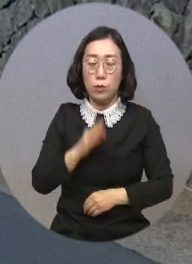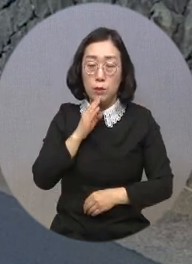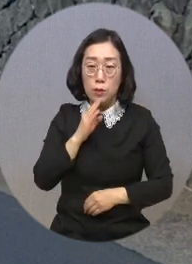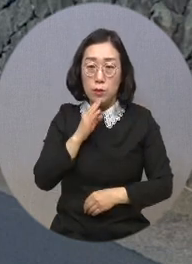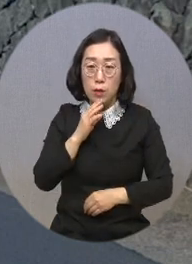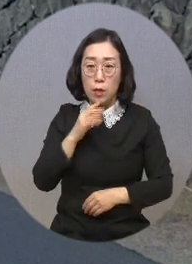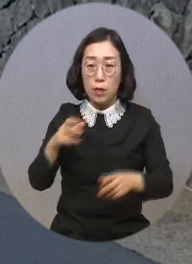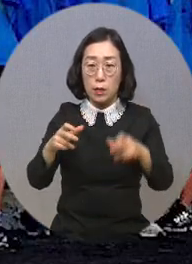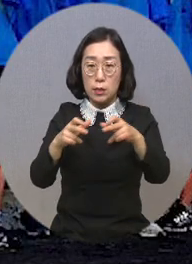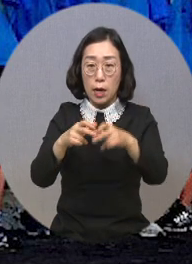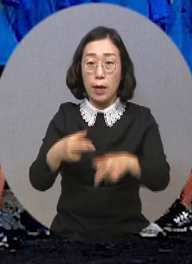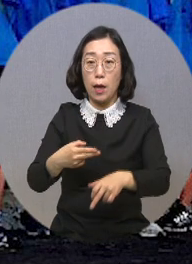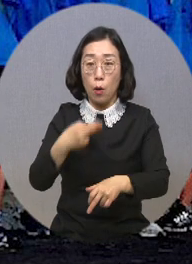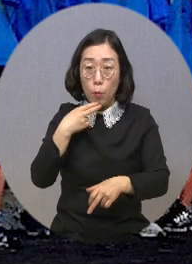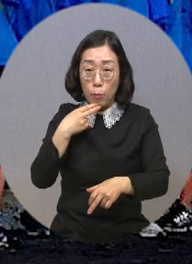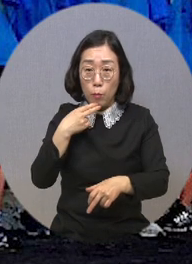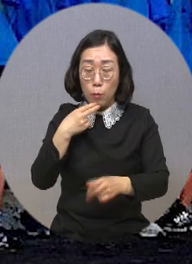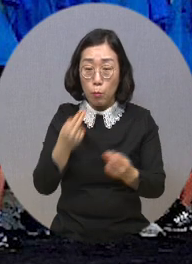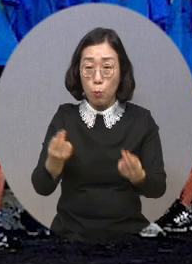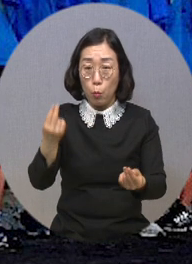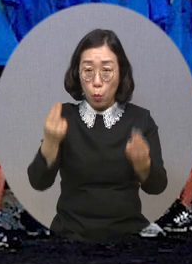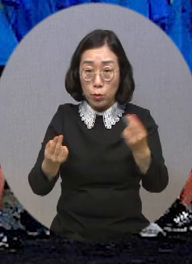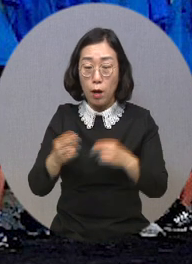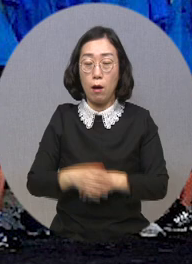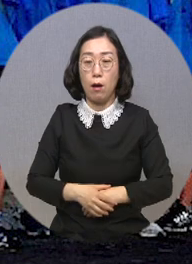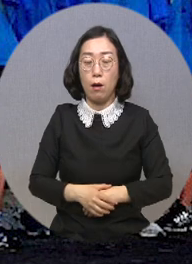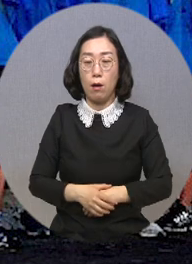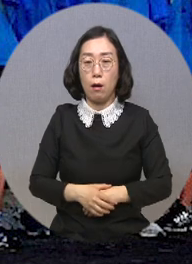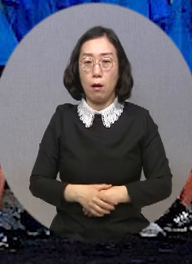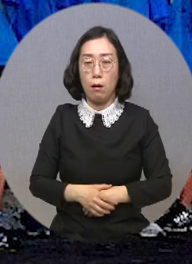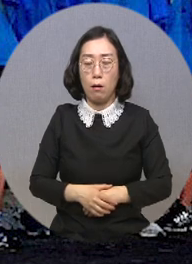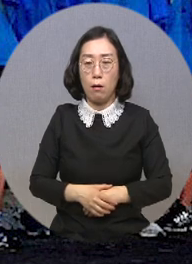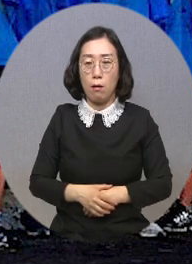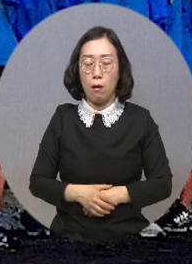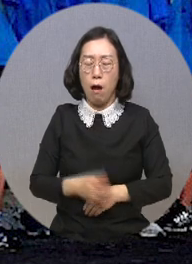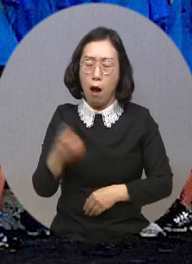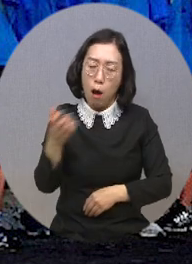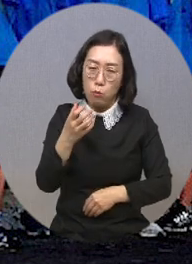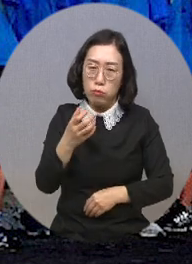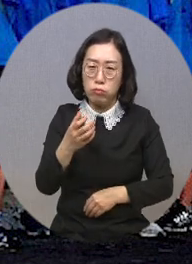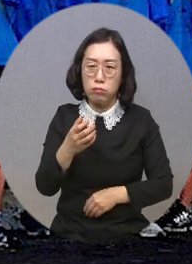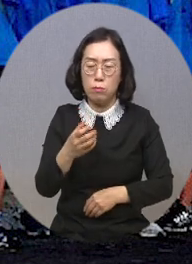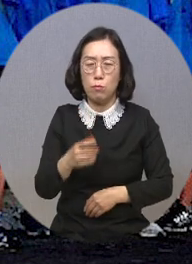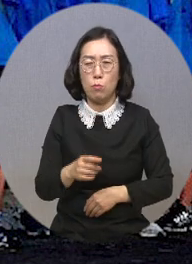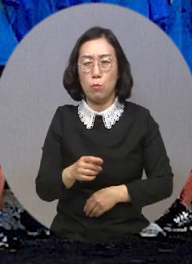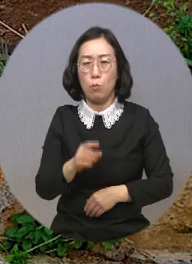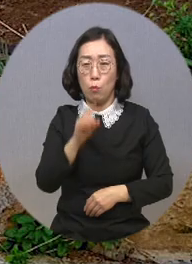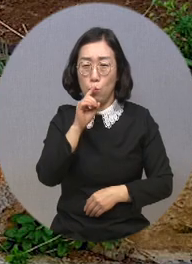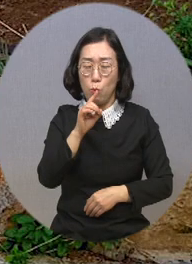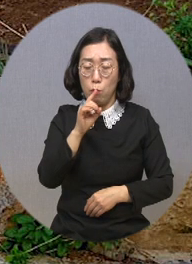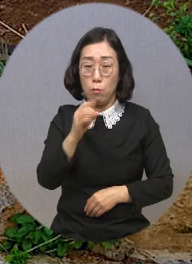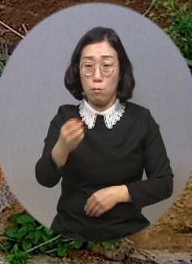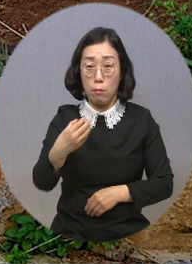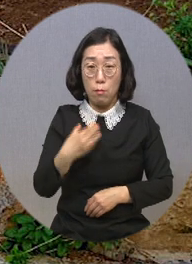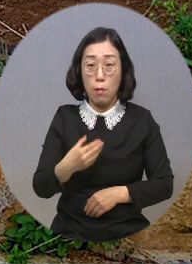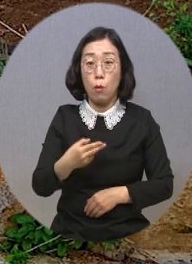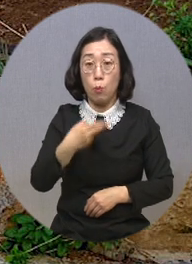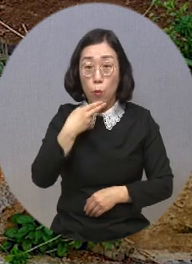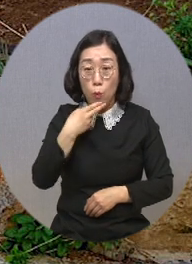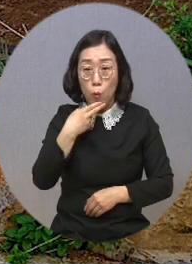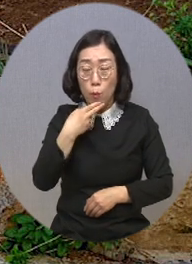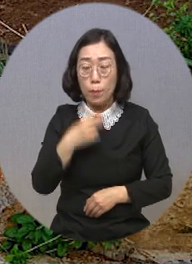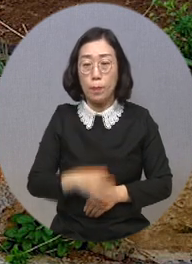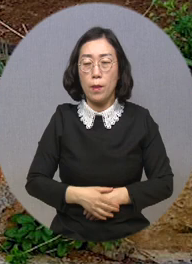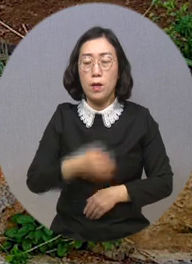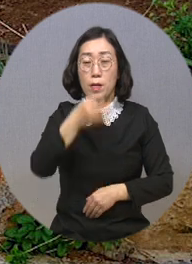정상인보다 어떻게 보면 이런 아픔을 호소할지도 모르고, 누구에게 이곳을 내가 지금 고통스럽다,